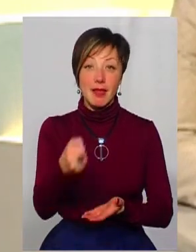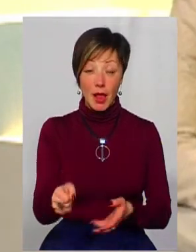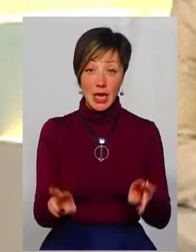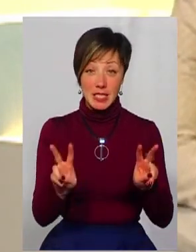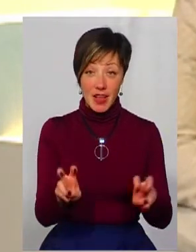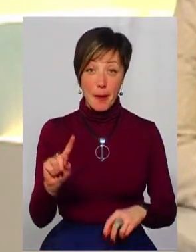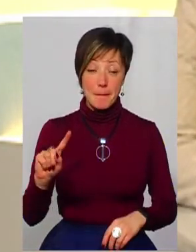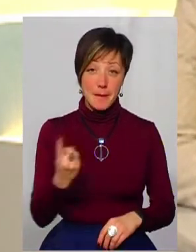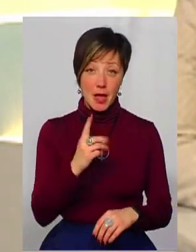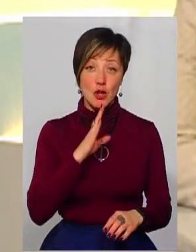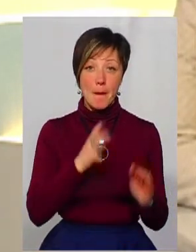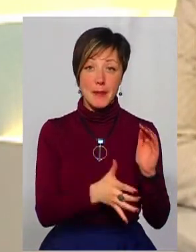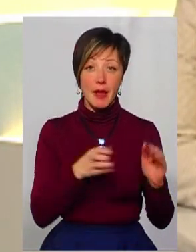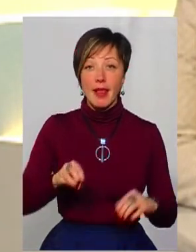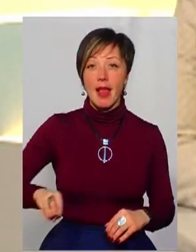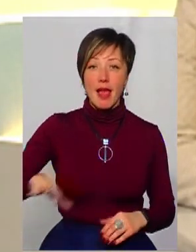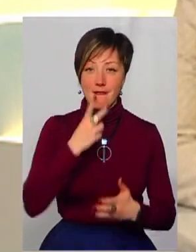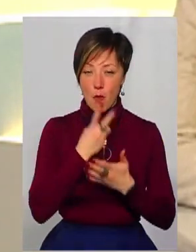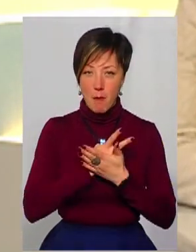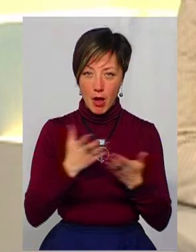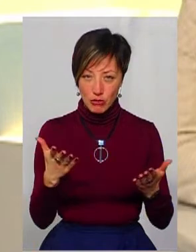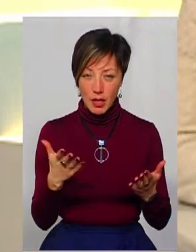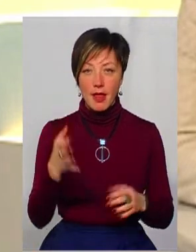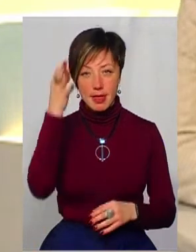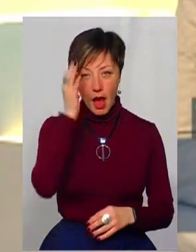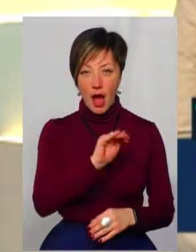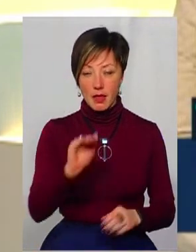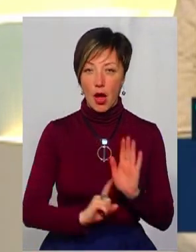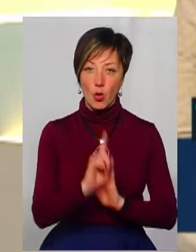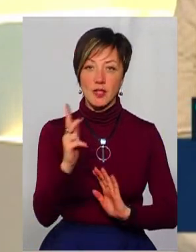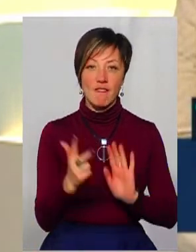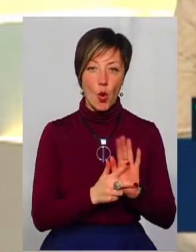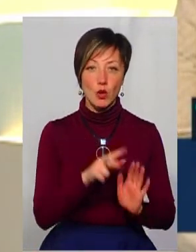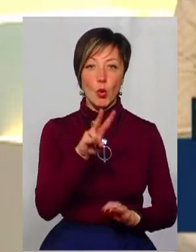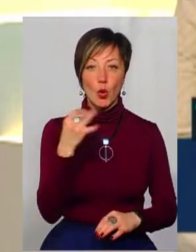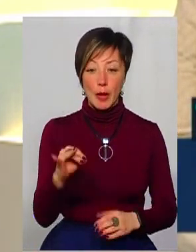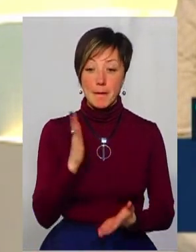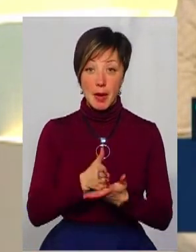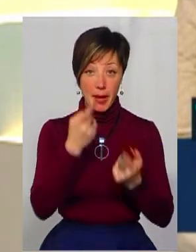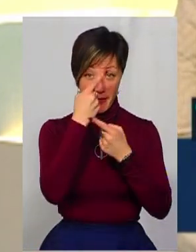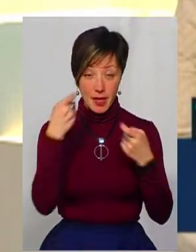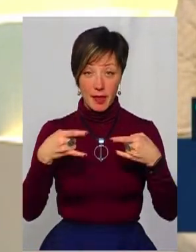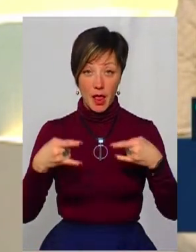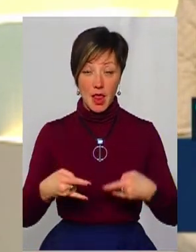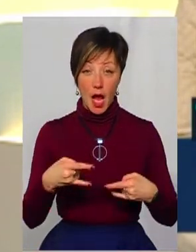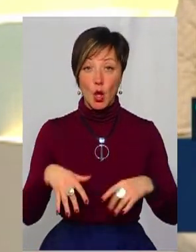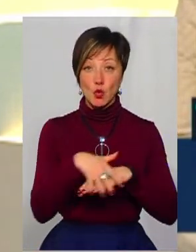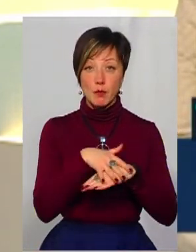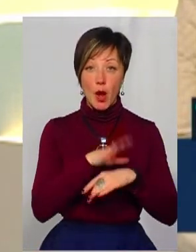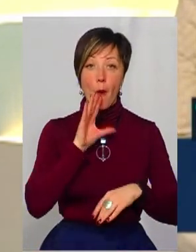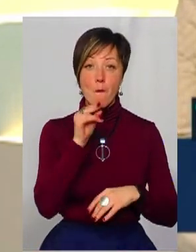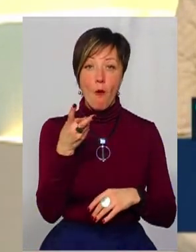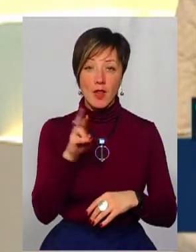звання першої бандуристки на Євробаченні. Нагадаю, що з 8 лютого в прямих ефірах телеканалу